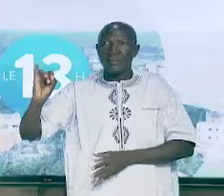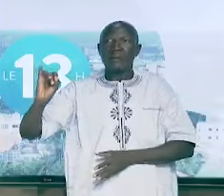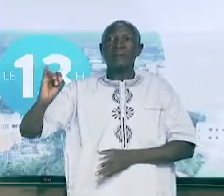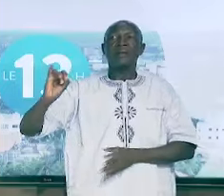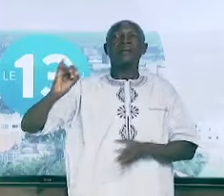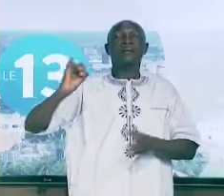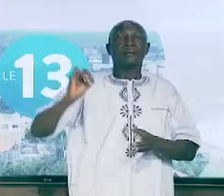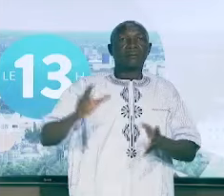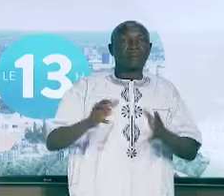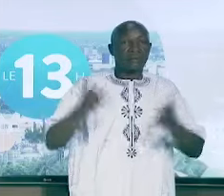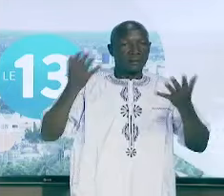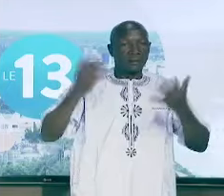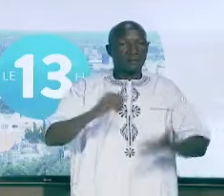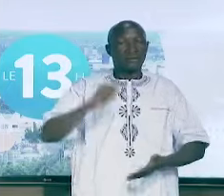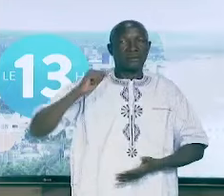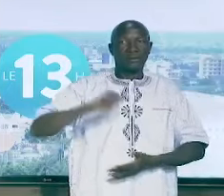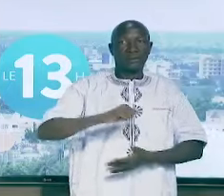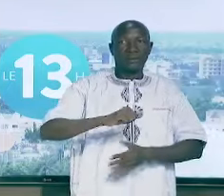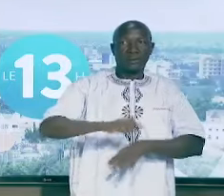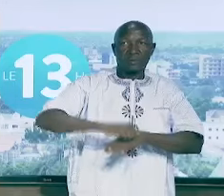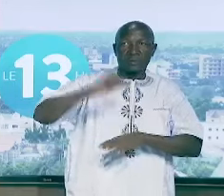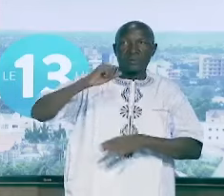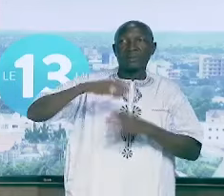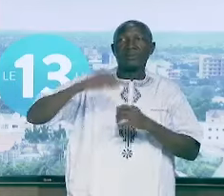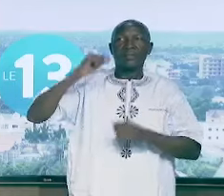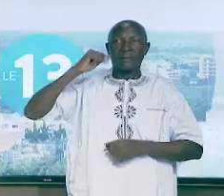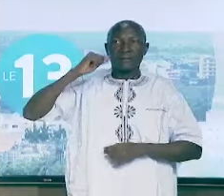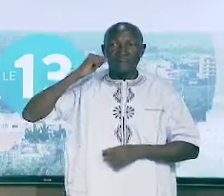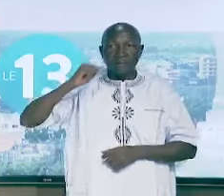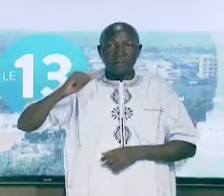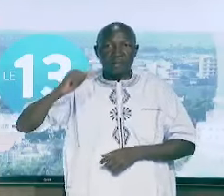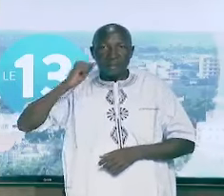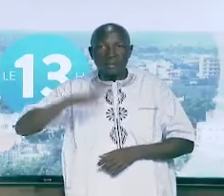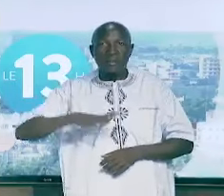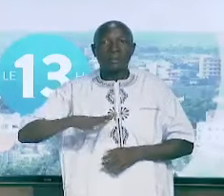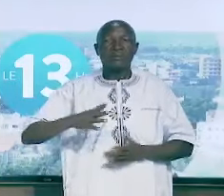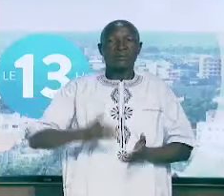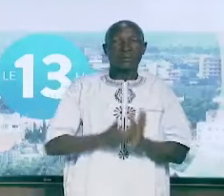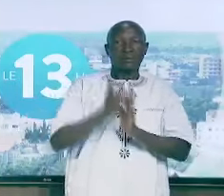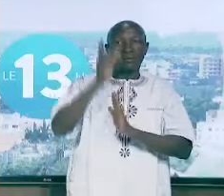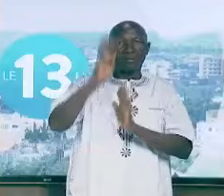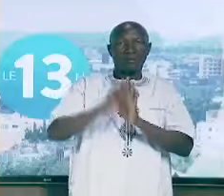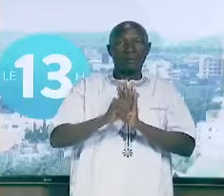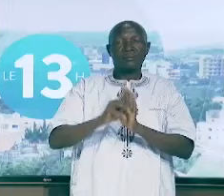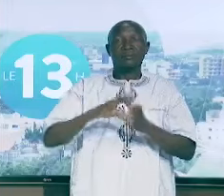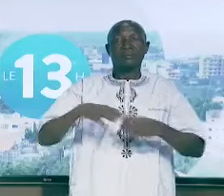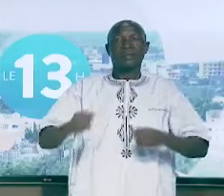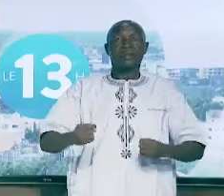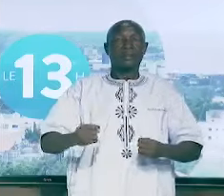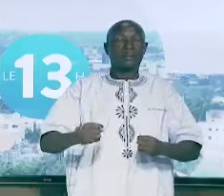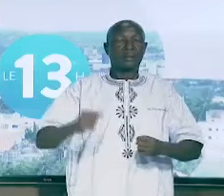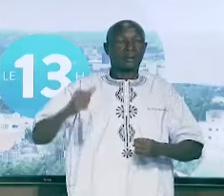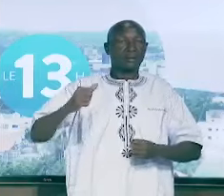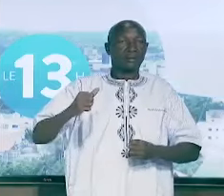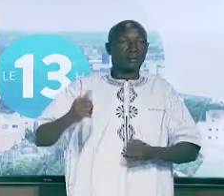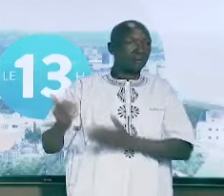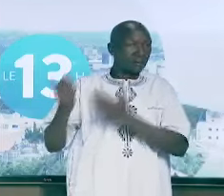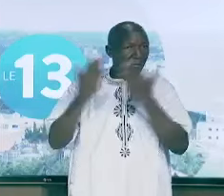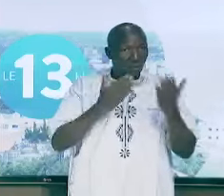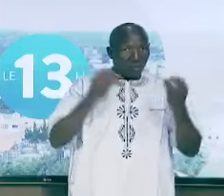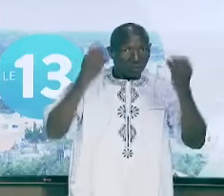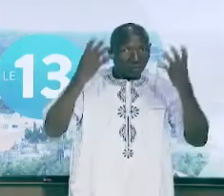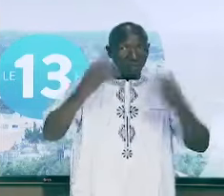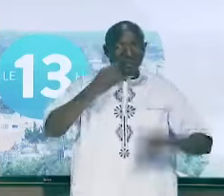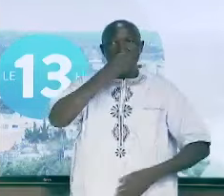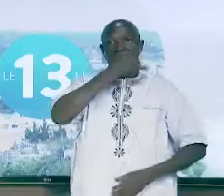des femmes, accompagnement et financement des projets de développement, des domaines sur lesquels l'organisation accorde beaucoup d'importance